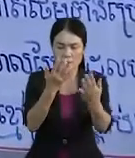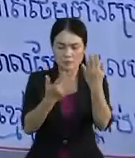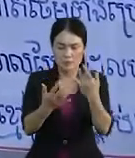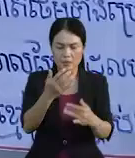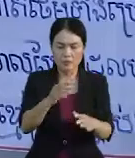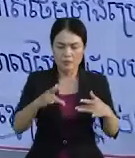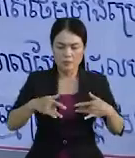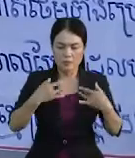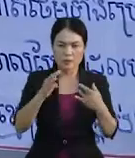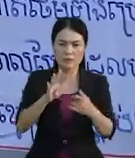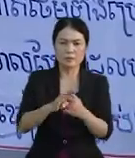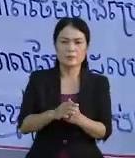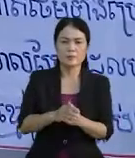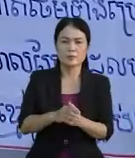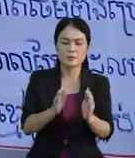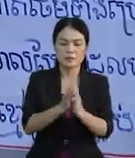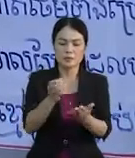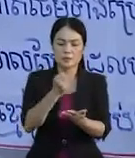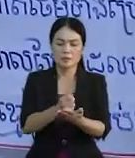4